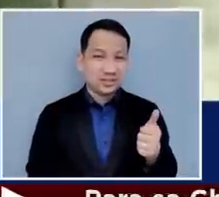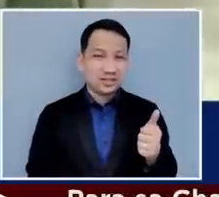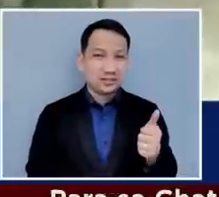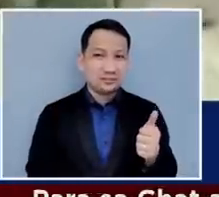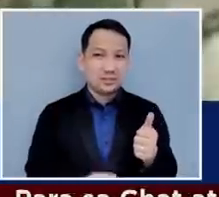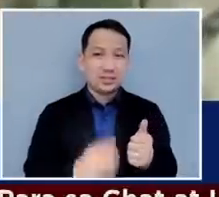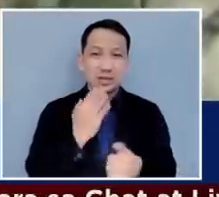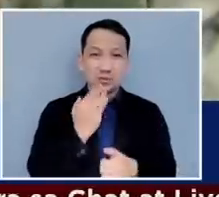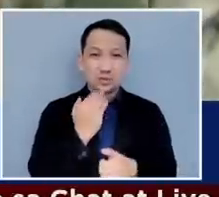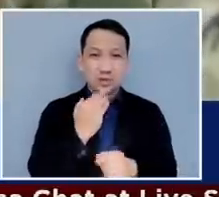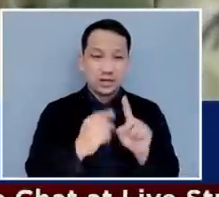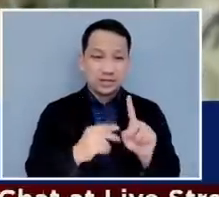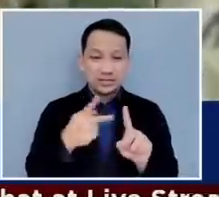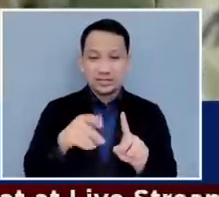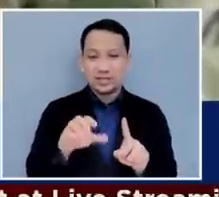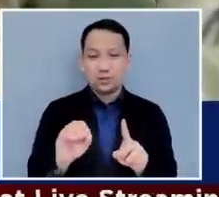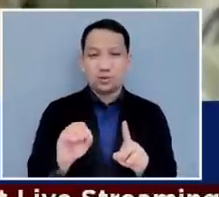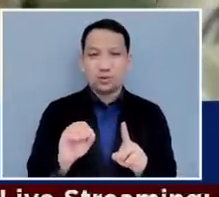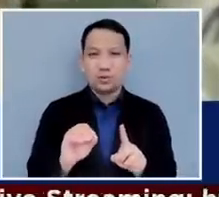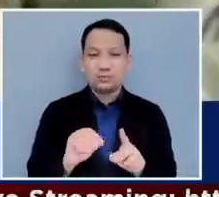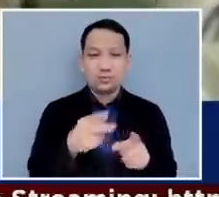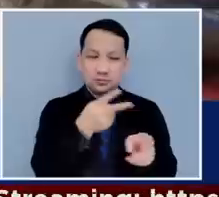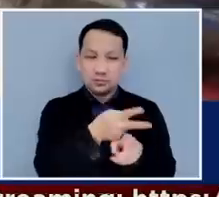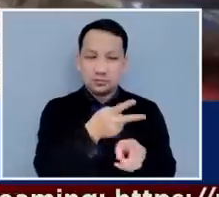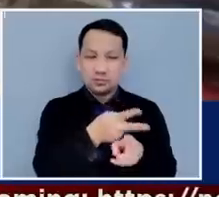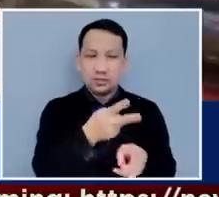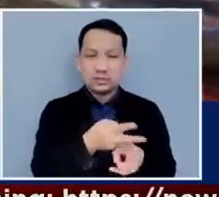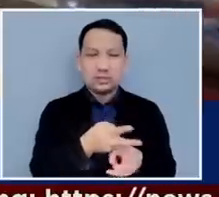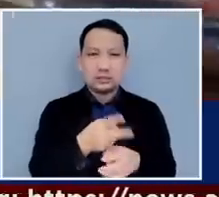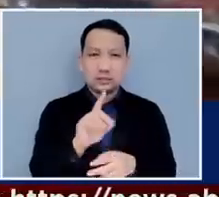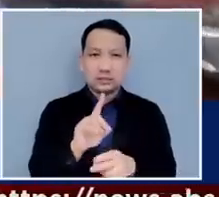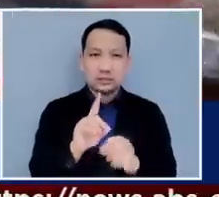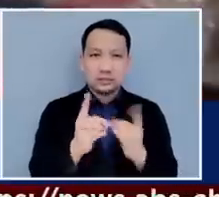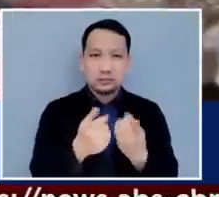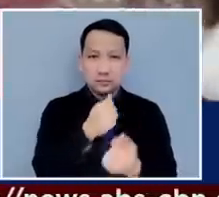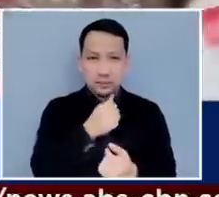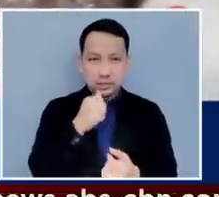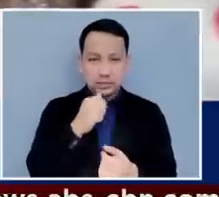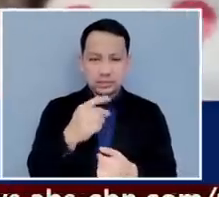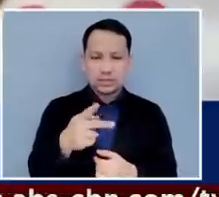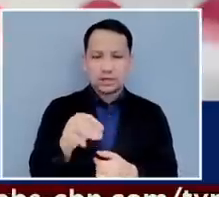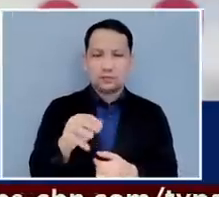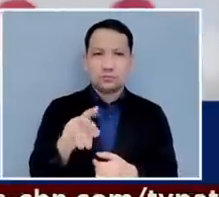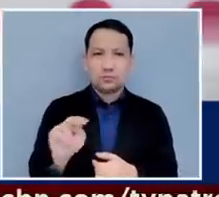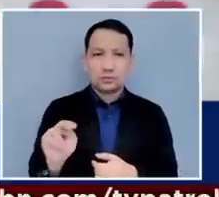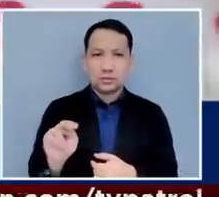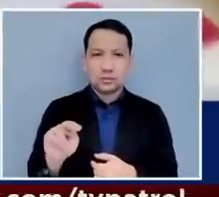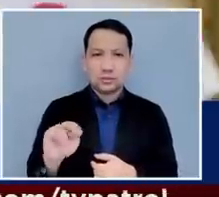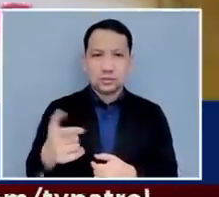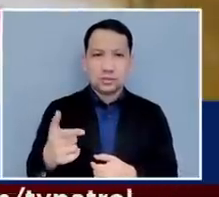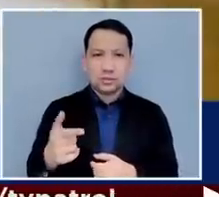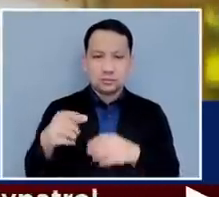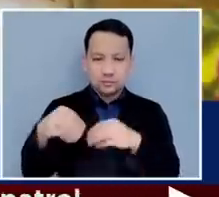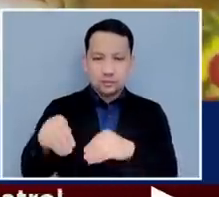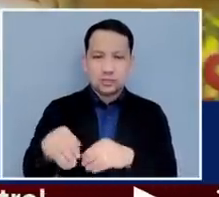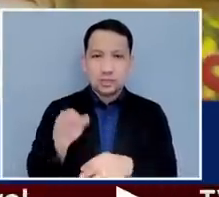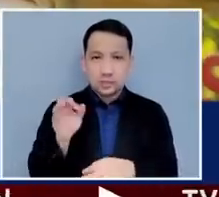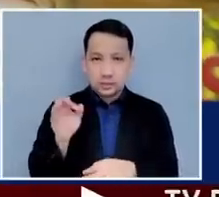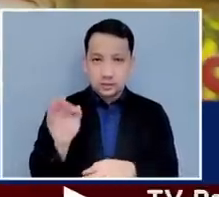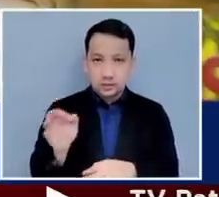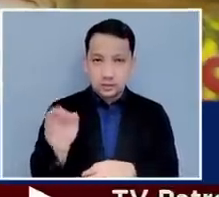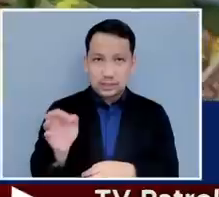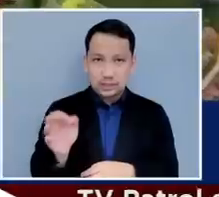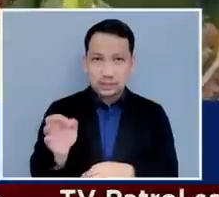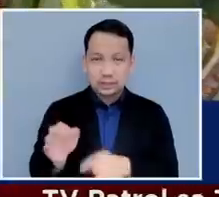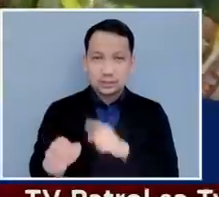asukal base sa monitoring ng Department of Agriculture. Sa Kamuning Market, 97 pesos ang puting asukal sa pwesto ni